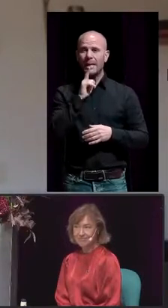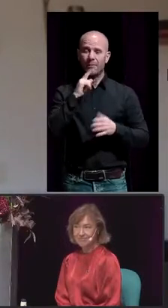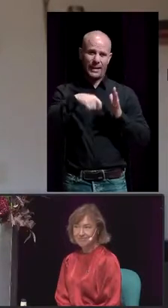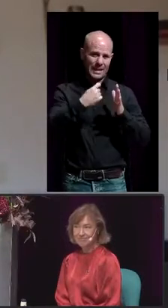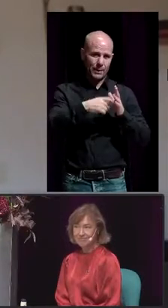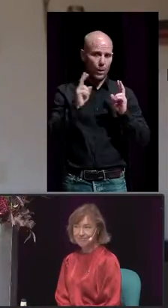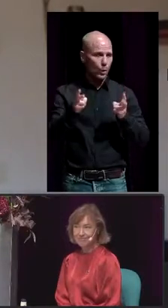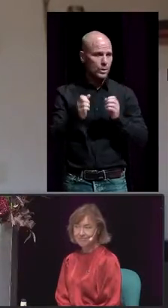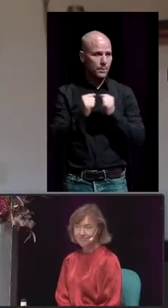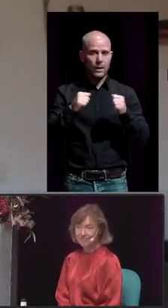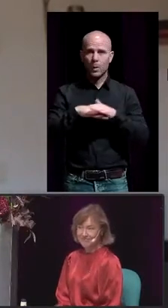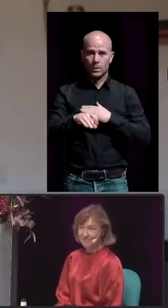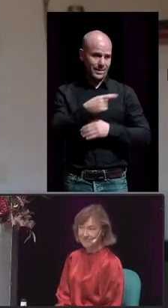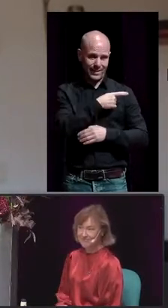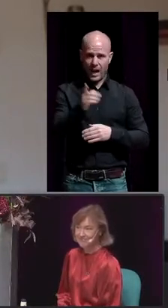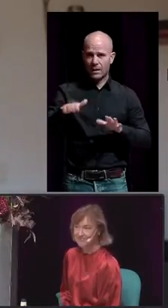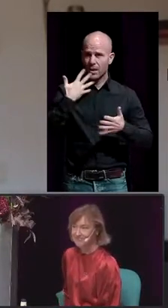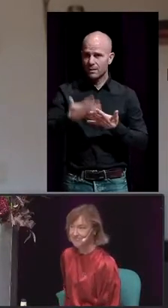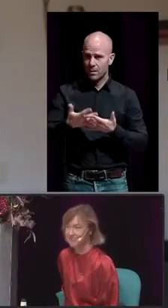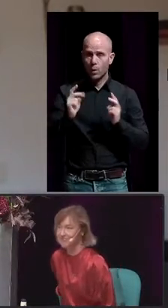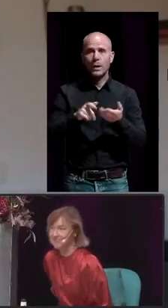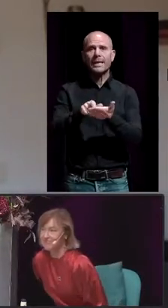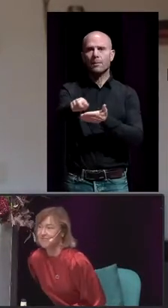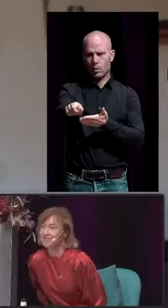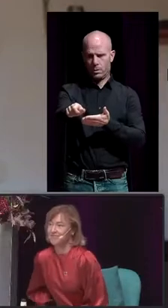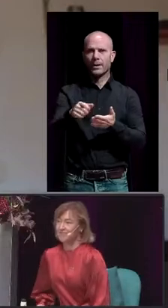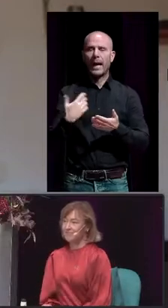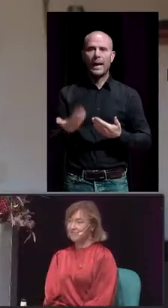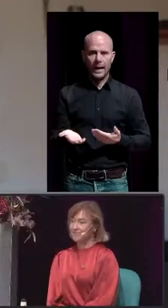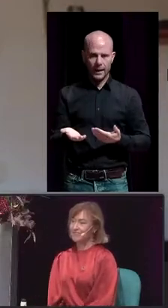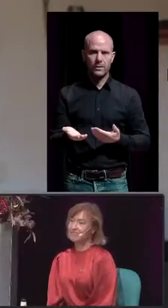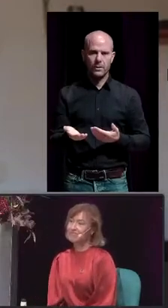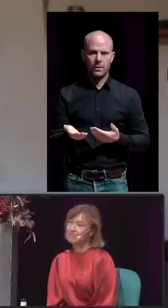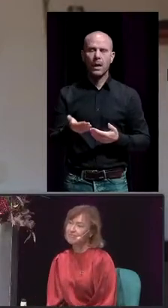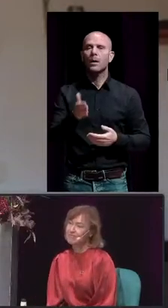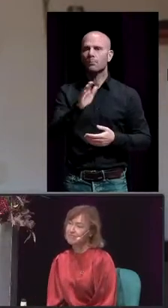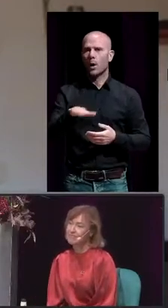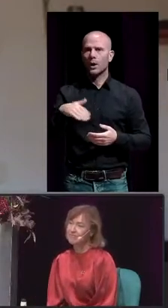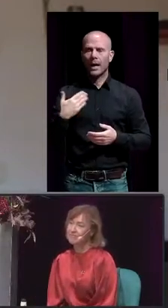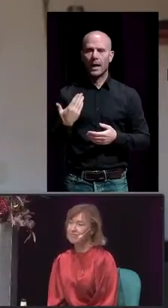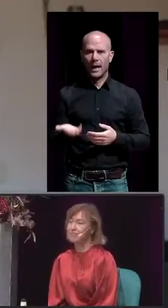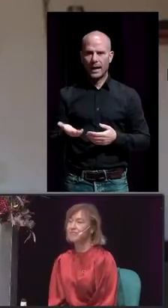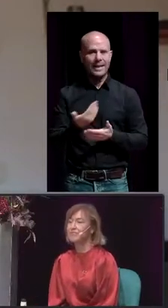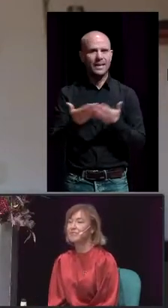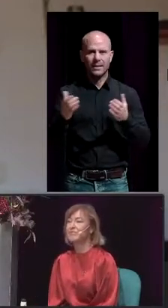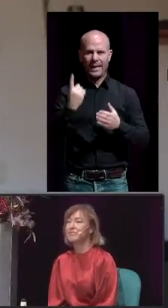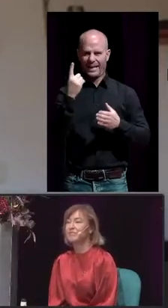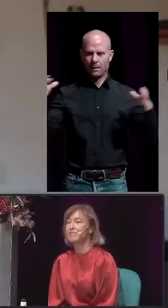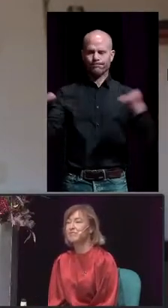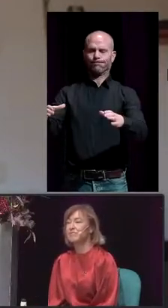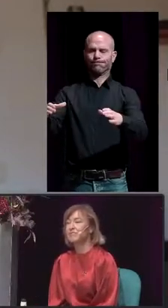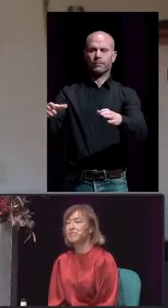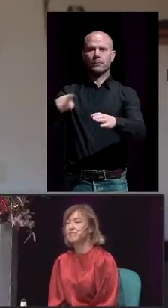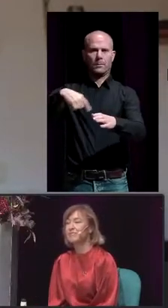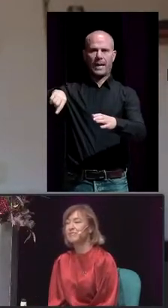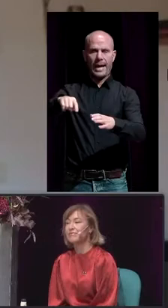även under de olika talen och i rapporten i stort, det är just att barn är verkligen inte en homogen grupp, utan